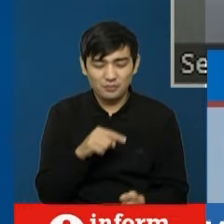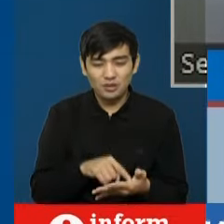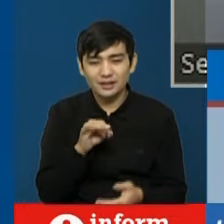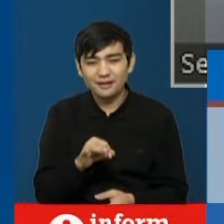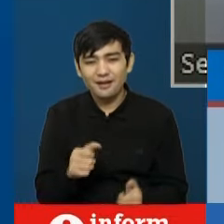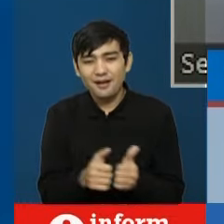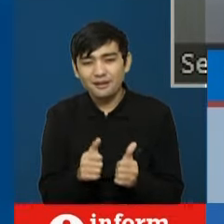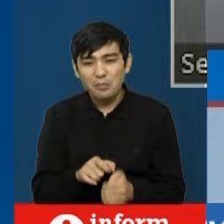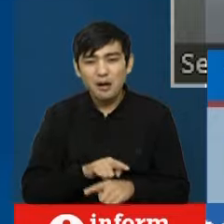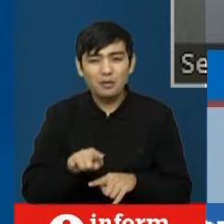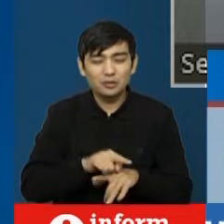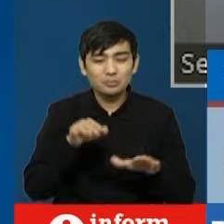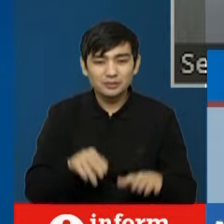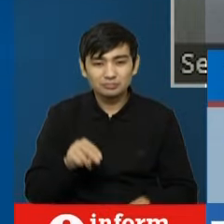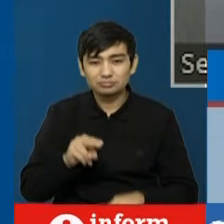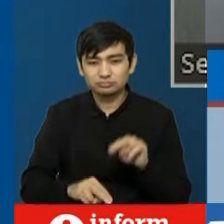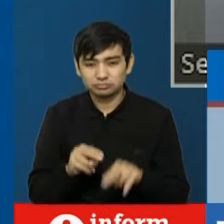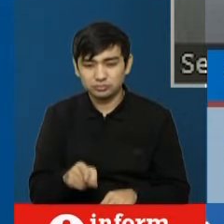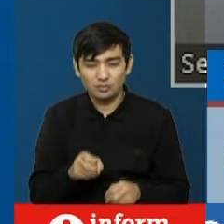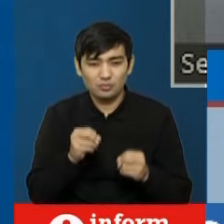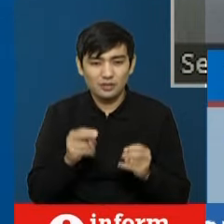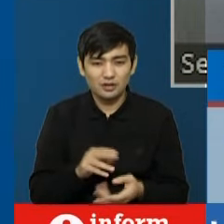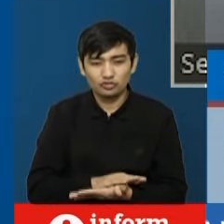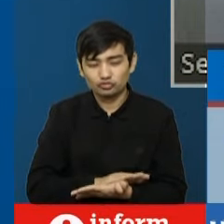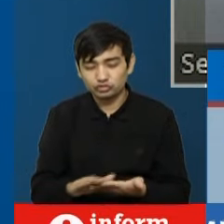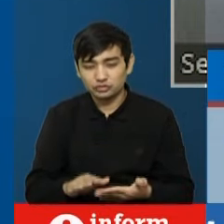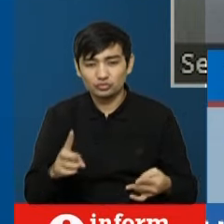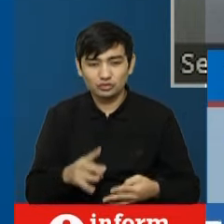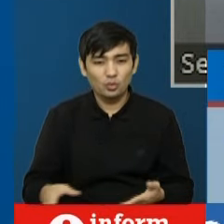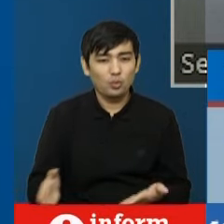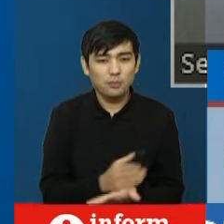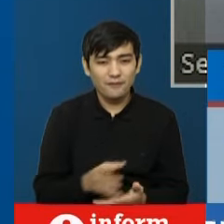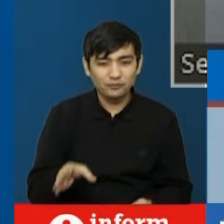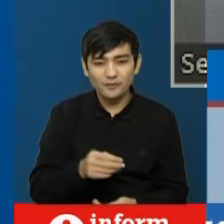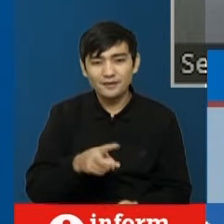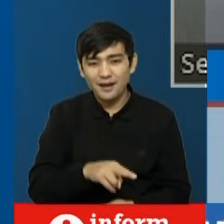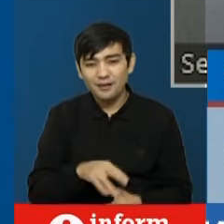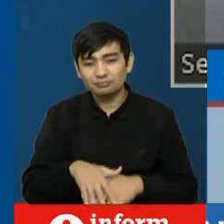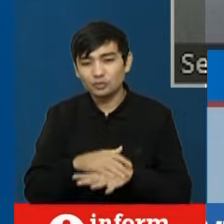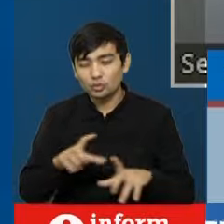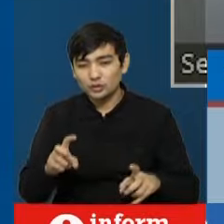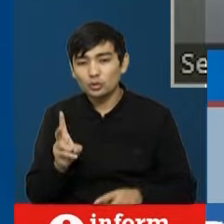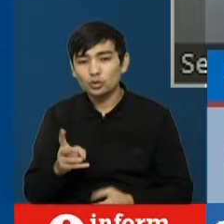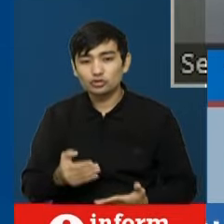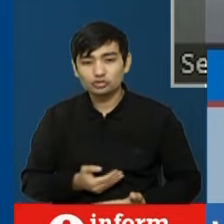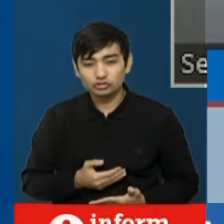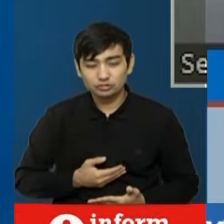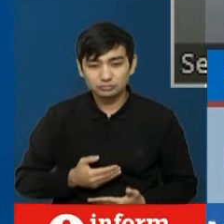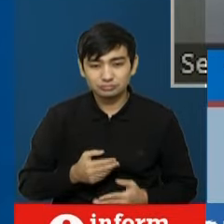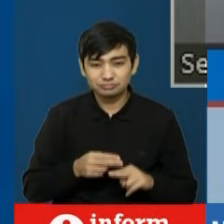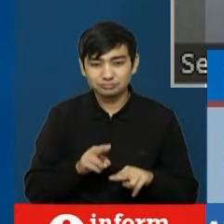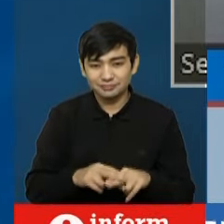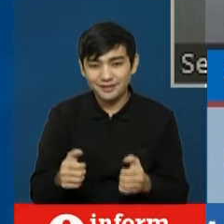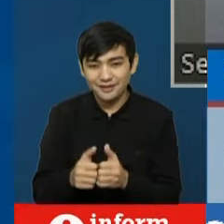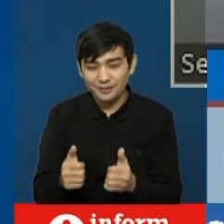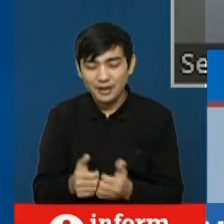аэропорта должна быть очищена и безопасна как для тех граждан, которые